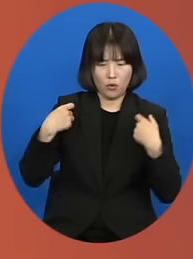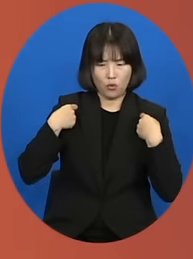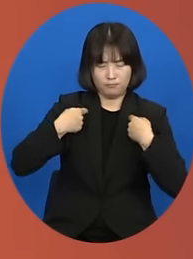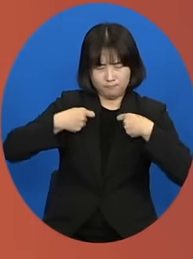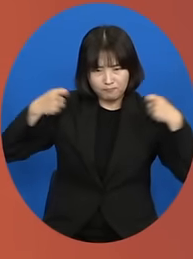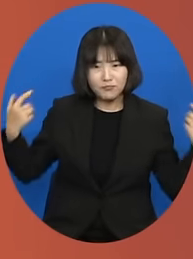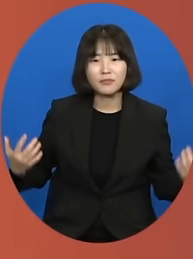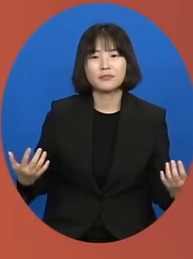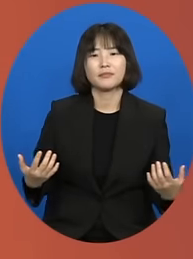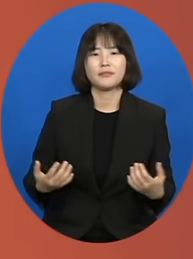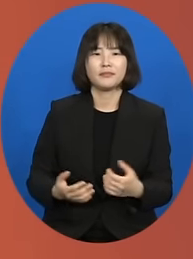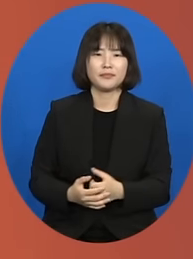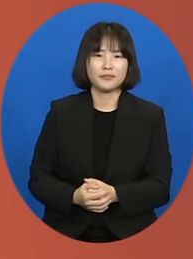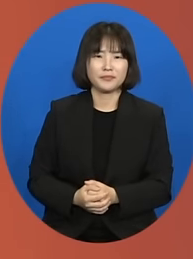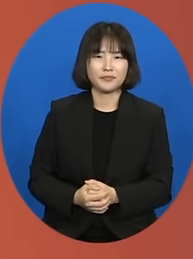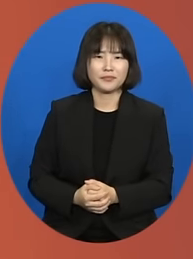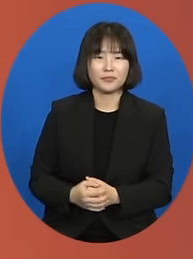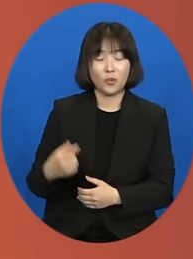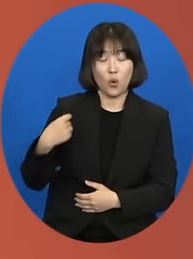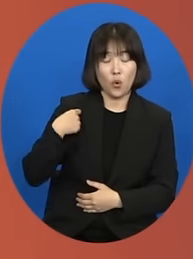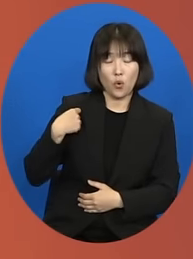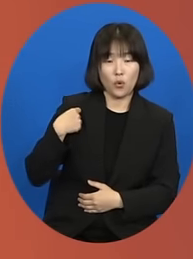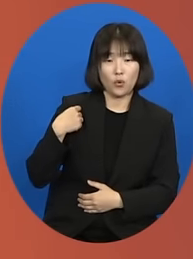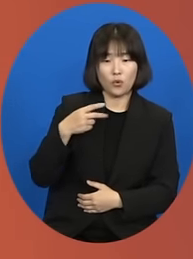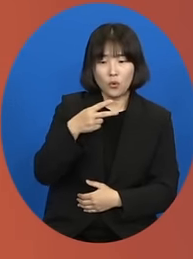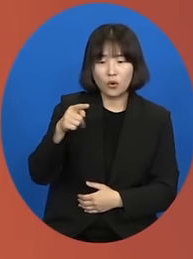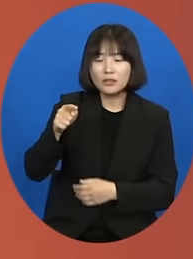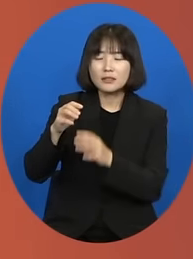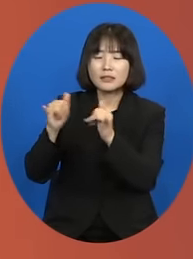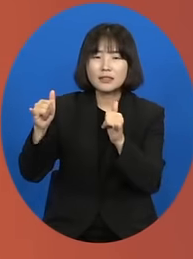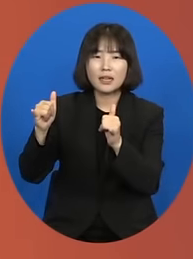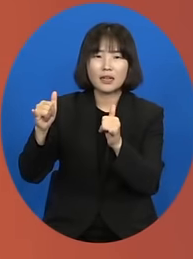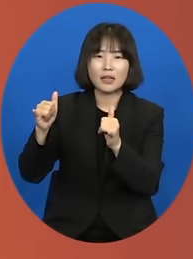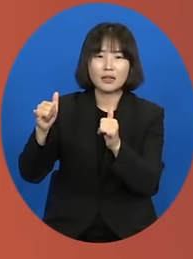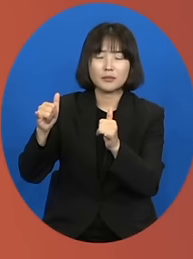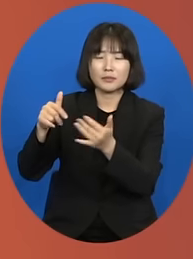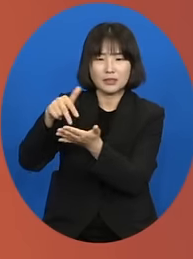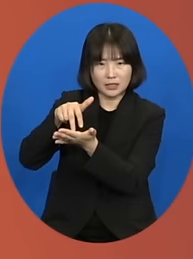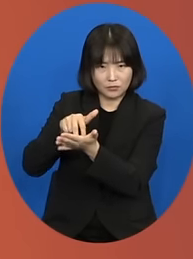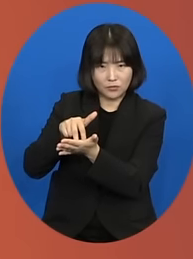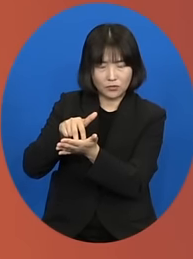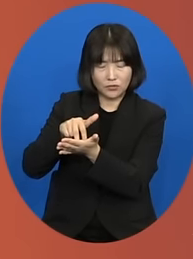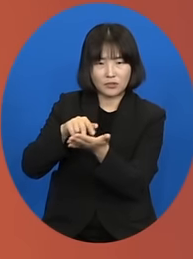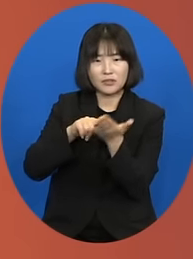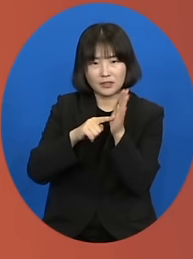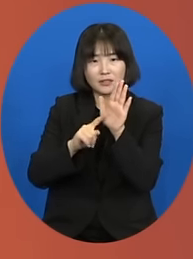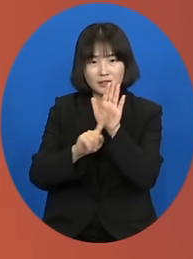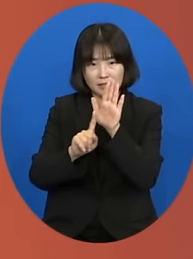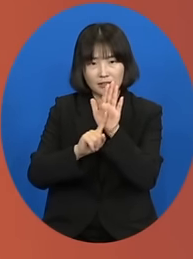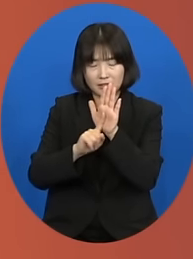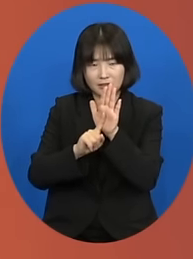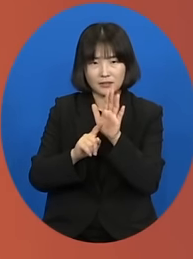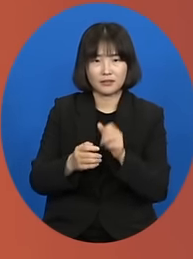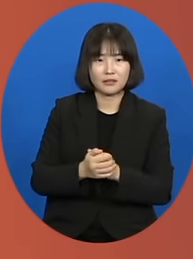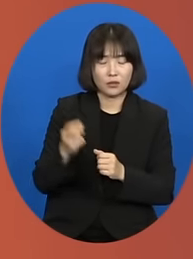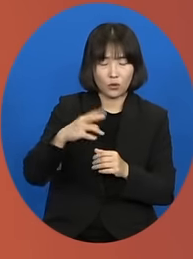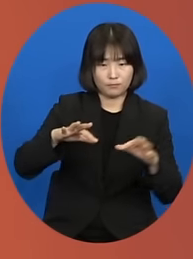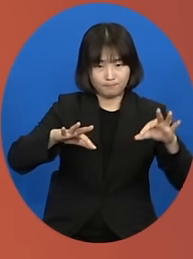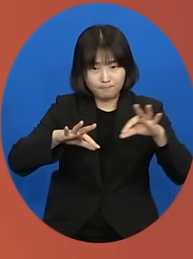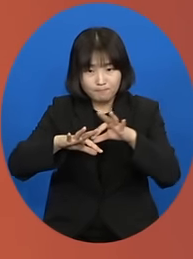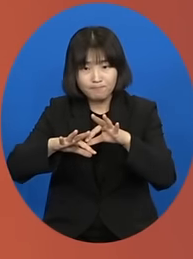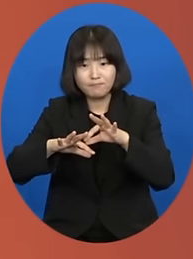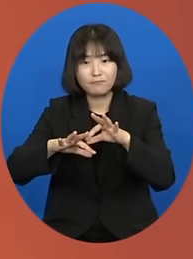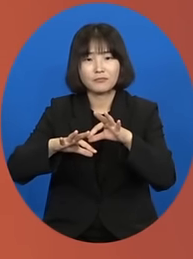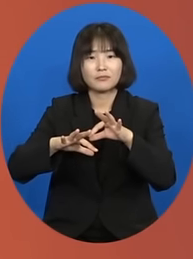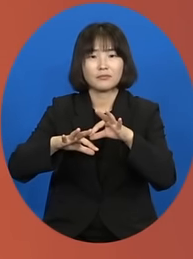던져버립니다. 옷은 신분을 상징하지요. 그리고 가락지를 끼웁니다. 여러분, 가락지는 우리가 그냥 단순히